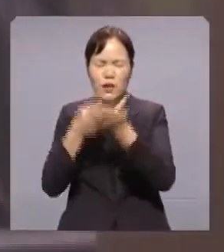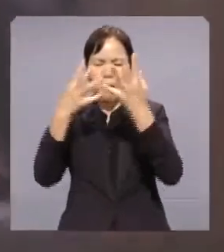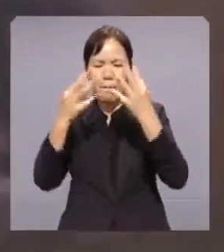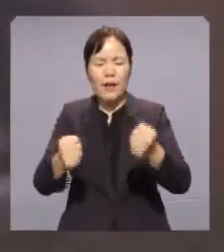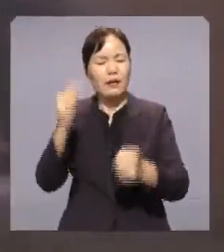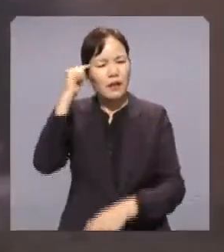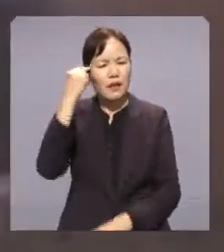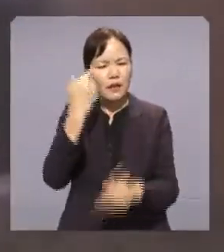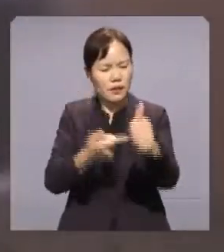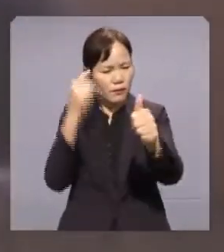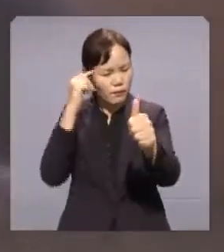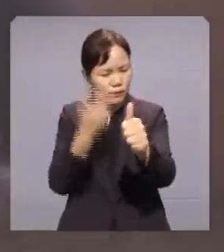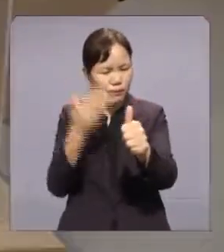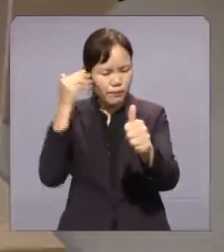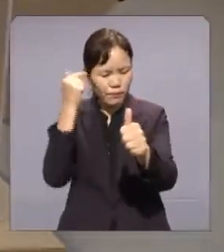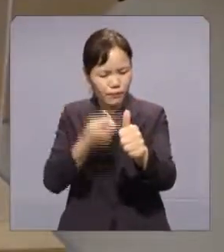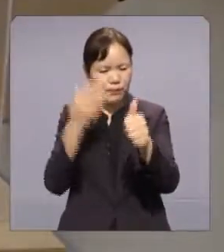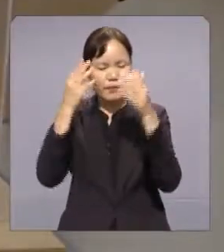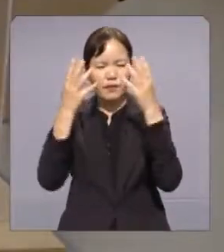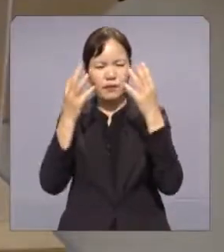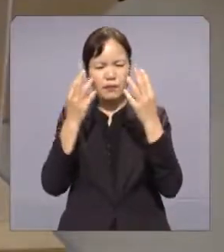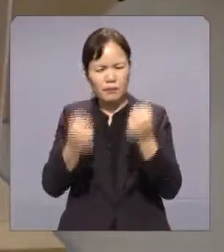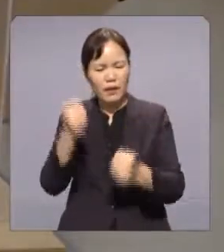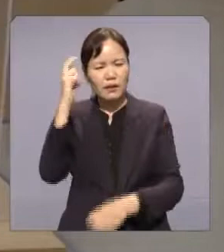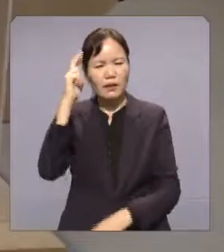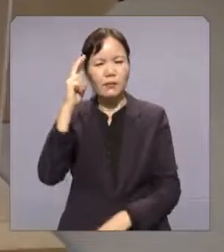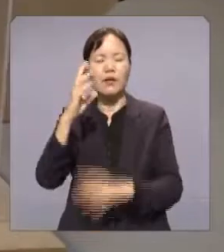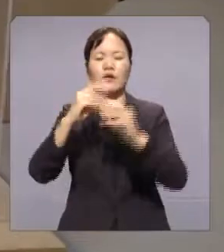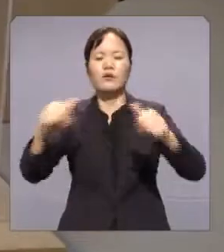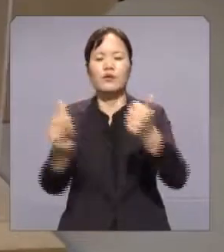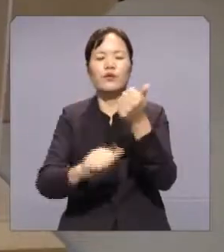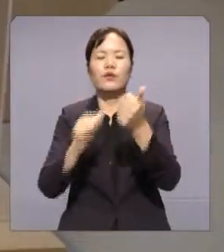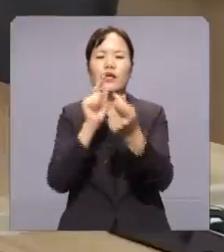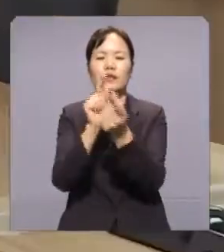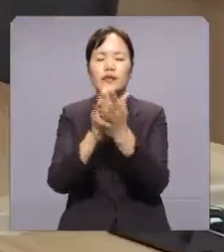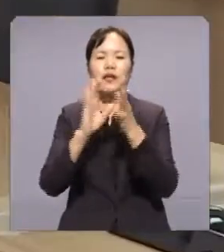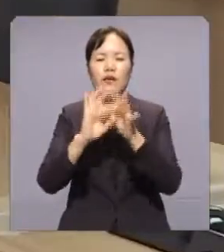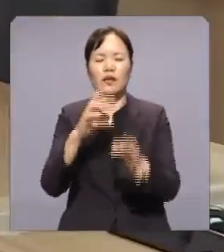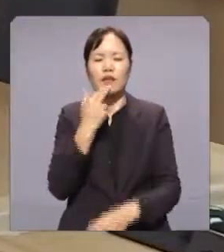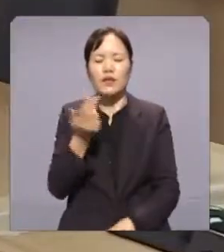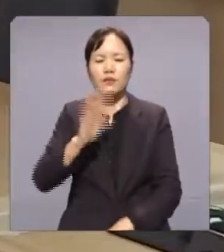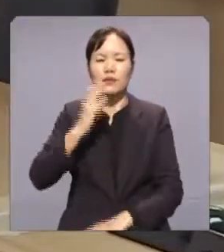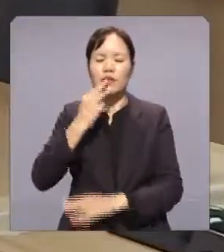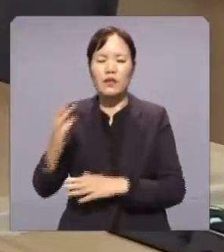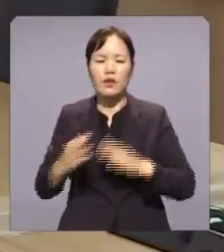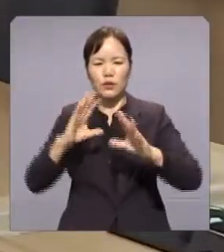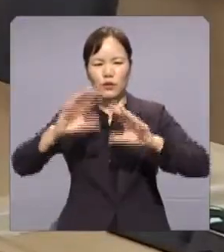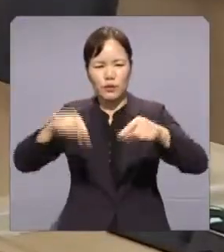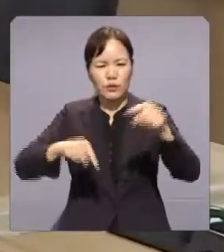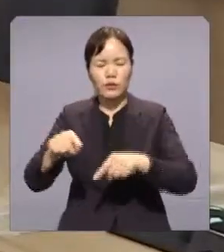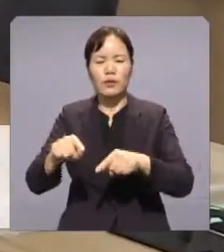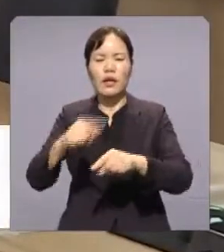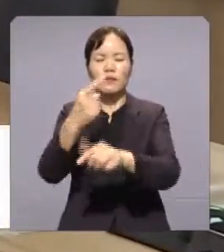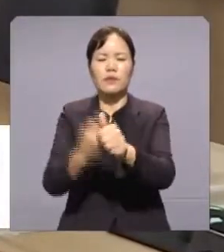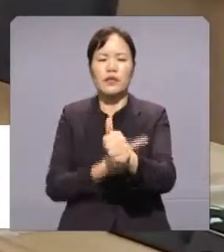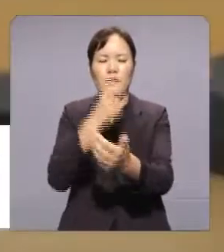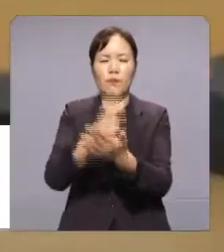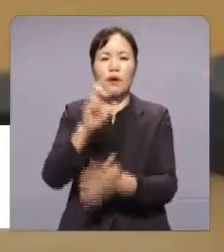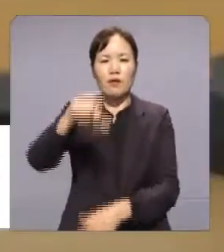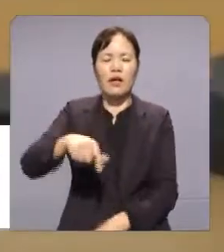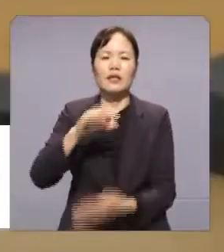질의가 집중될 것으로 보입니다. 국토위와 직접 연관은 없지만 경기도 국감인 만큼 법인카드 유용